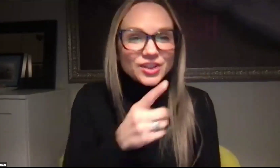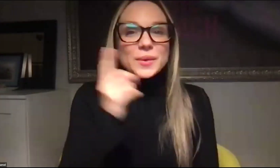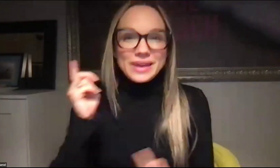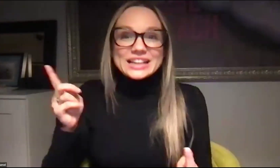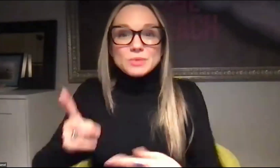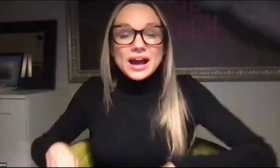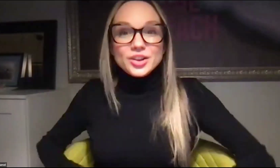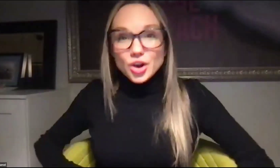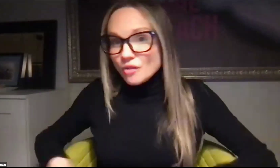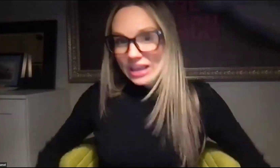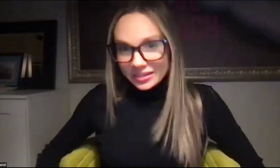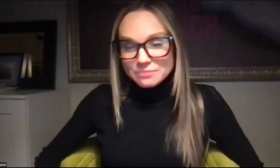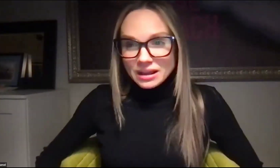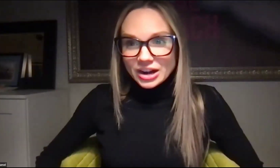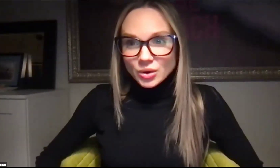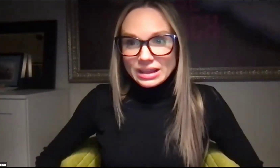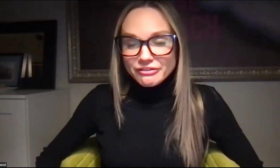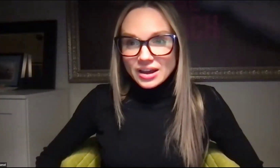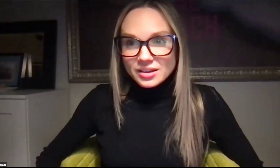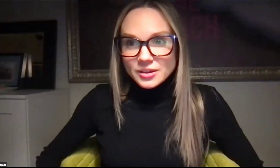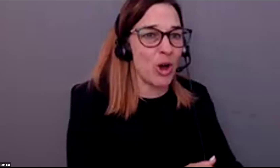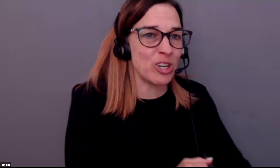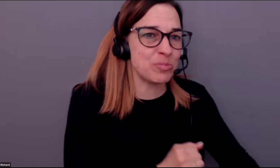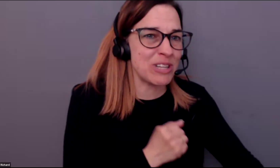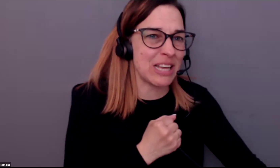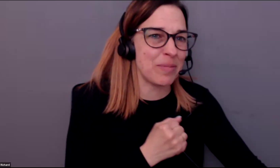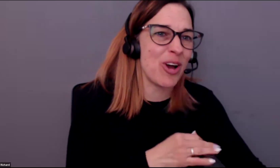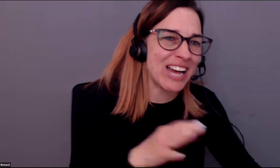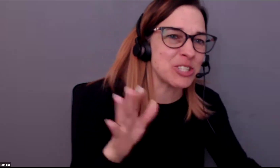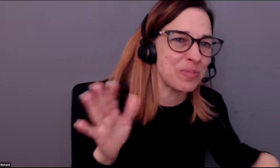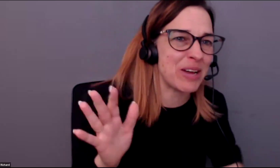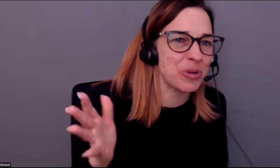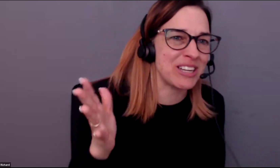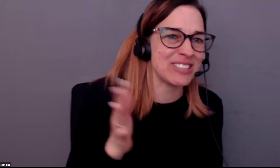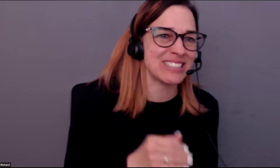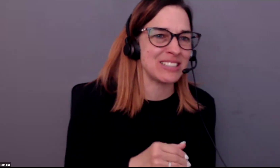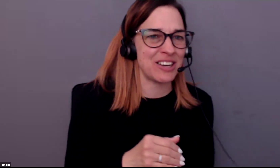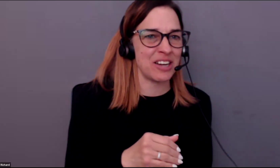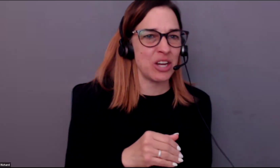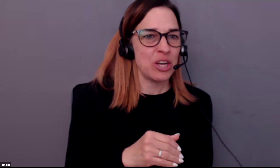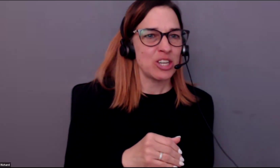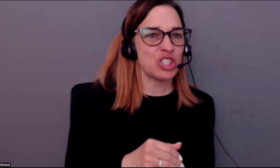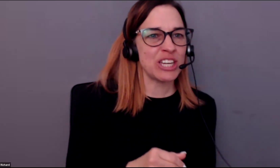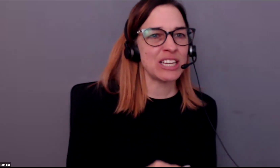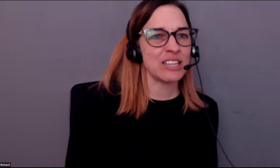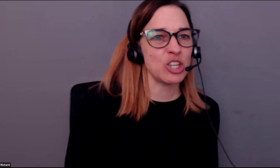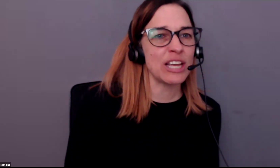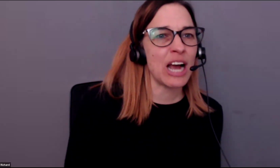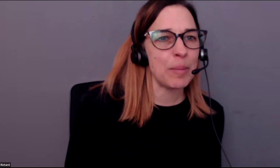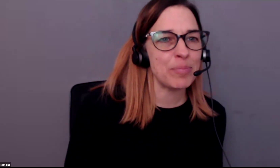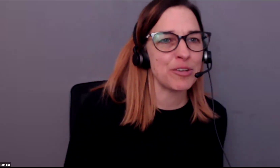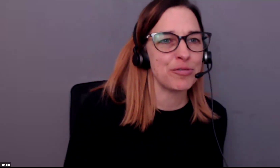Oui, Oui. ben c'est ça. Mais à ce moment-là, on va garder le pantalon éléphant. Ben, pas, je suis pas nécessairement un H, là, mais Non? oui, là, tu sais,